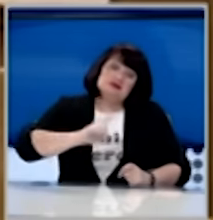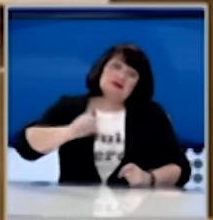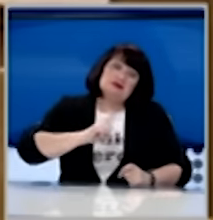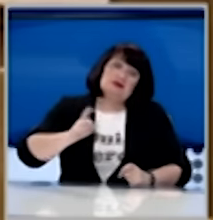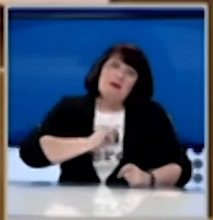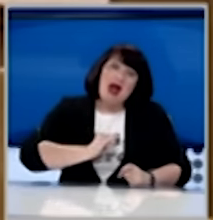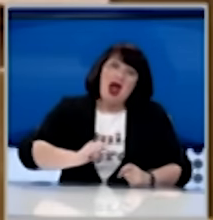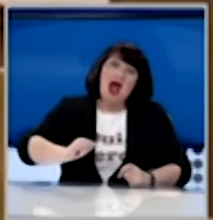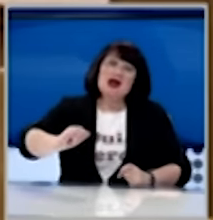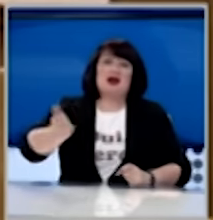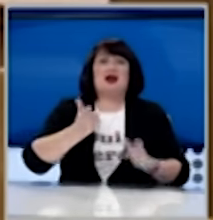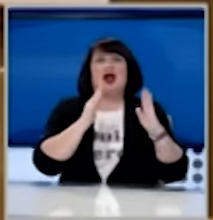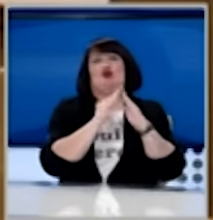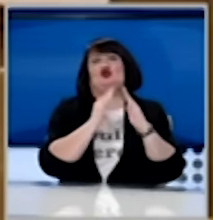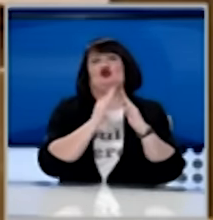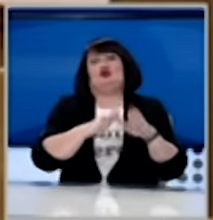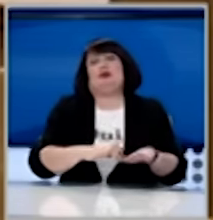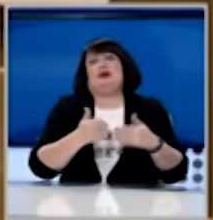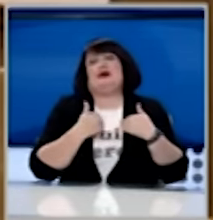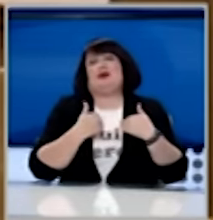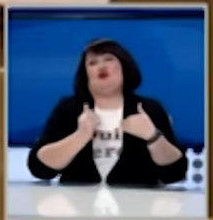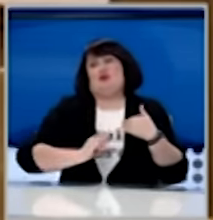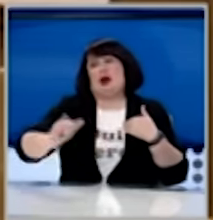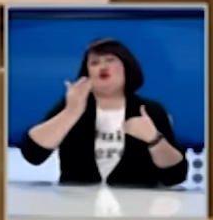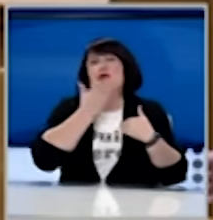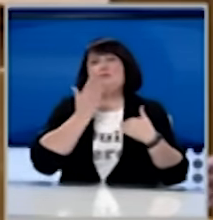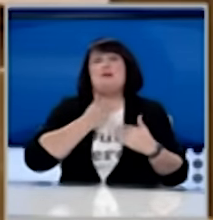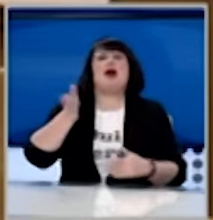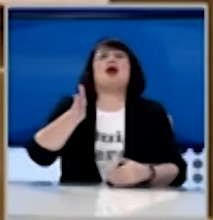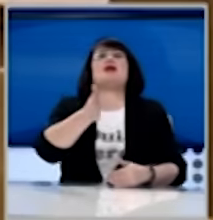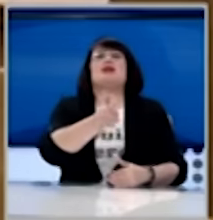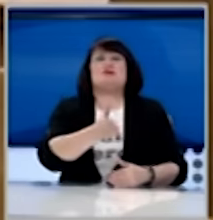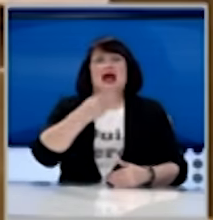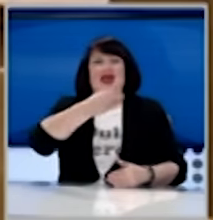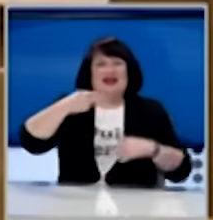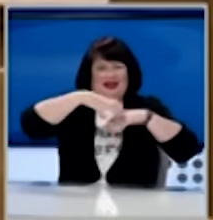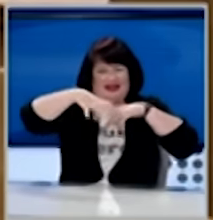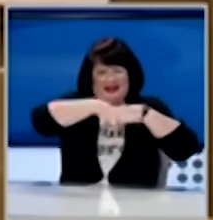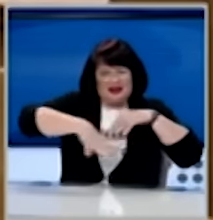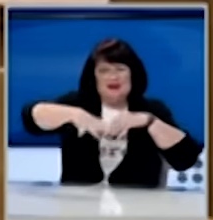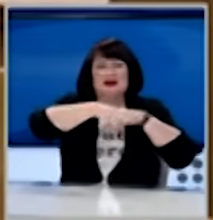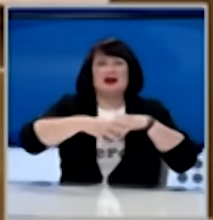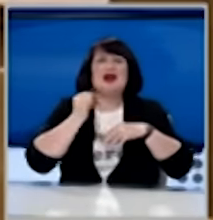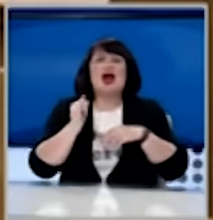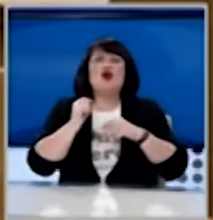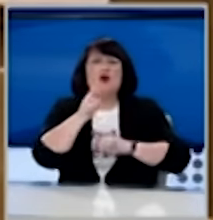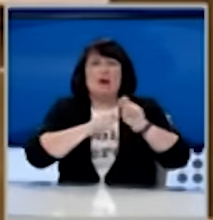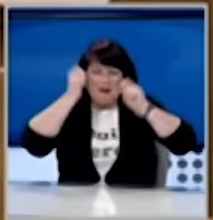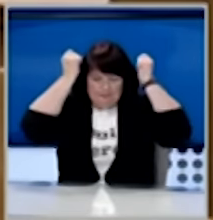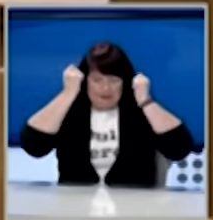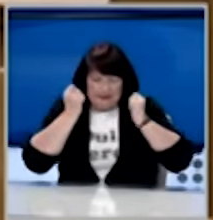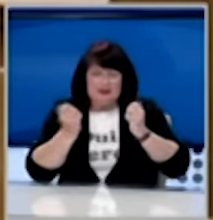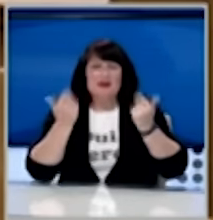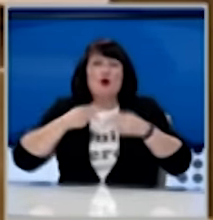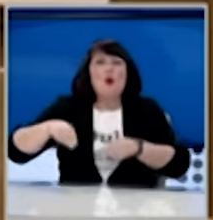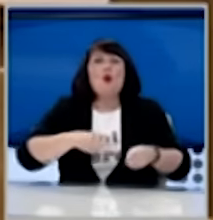μάθημα μακριά από τον τόπο κατοικίας τους σε πολλά μέρη της θεσσαλίας δεν έχουν αποκατασταθεί ζημιές που αφορούν το